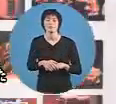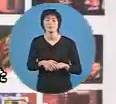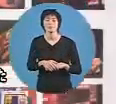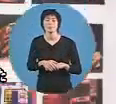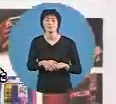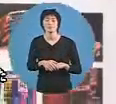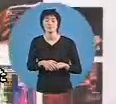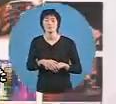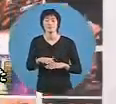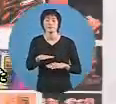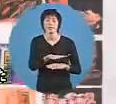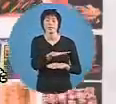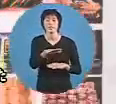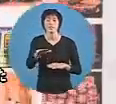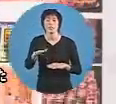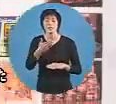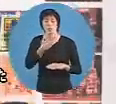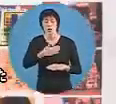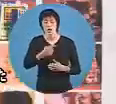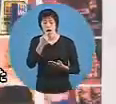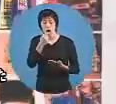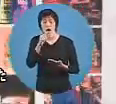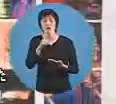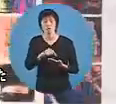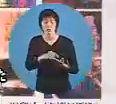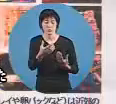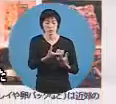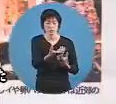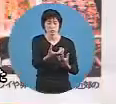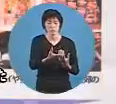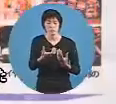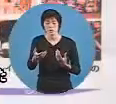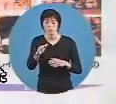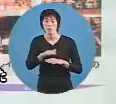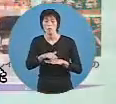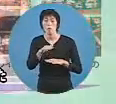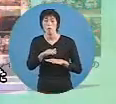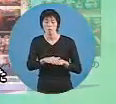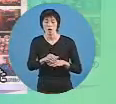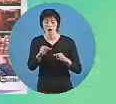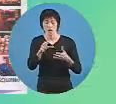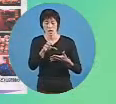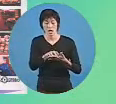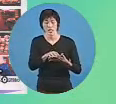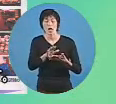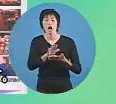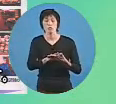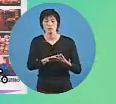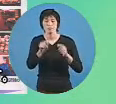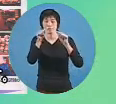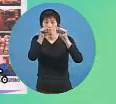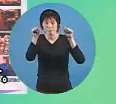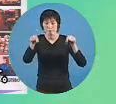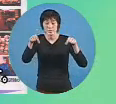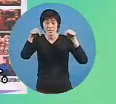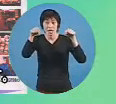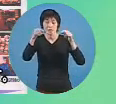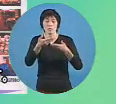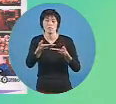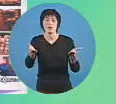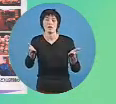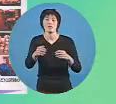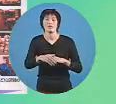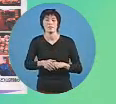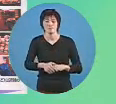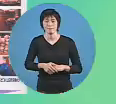地域住民に集団回収を促し、ごみ分別の仕方を分かりやすく紹介したこのようなチラシも発行しています。